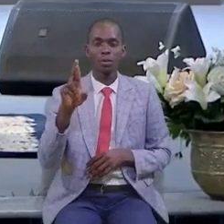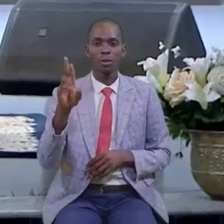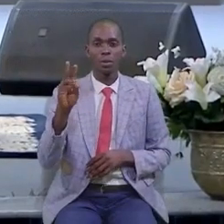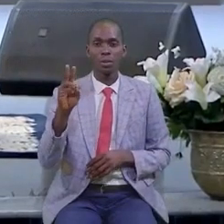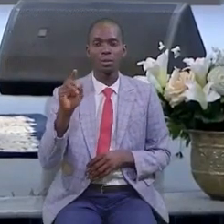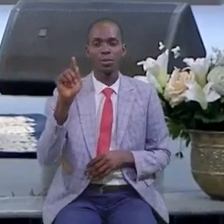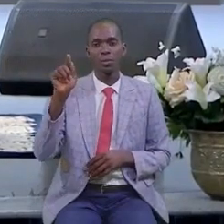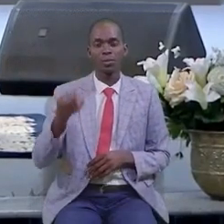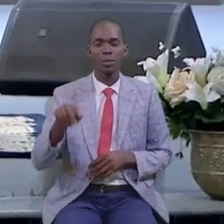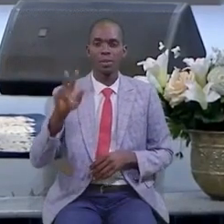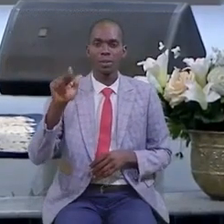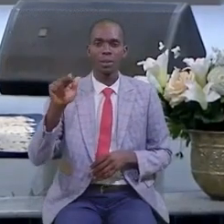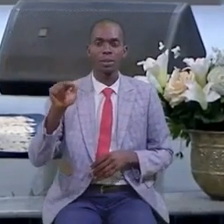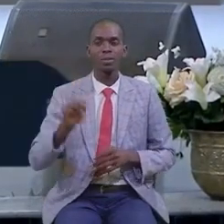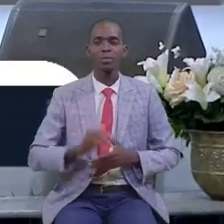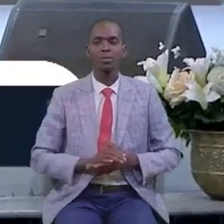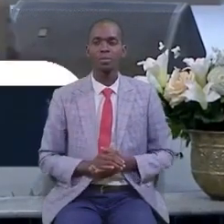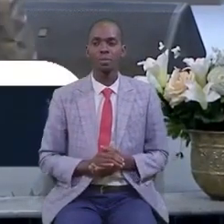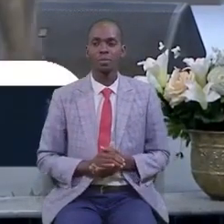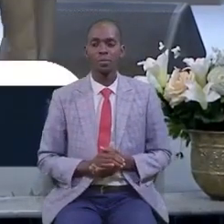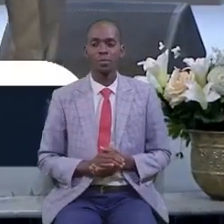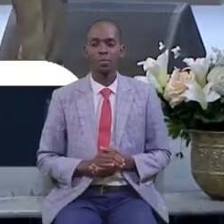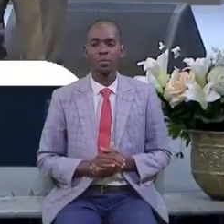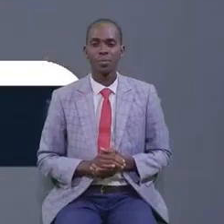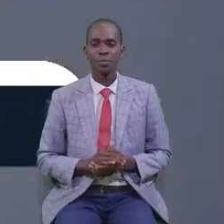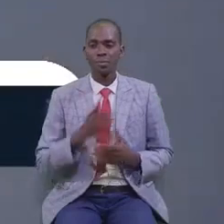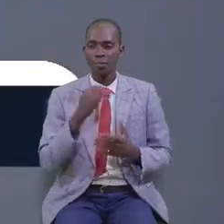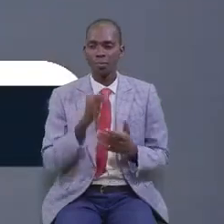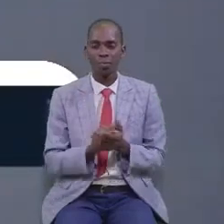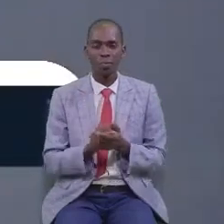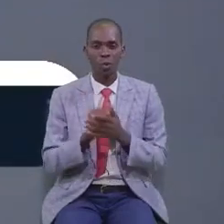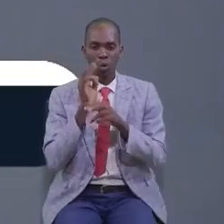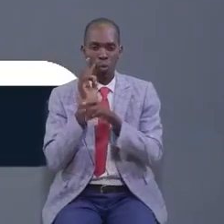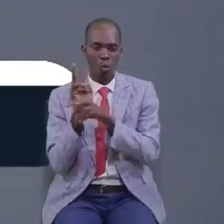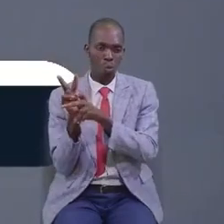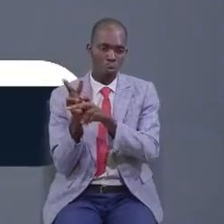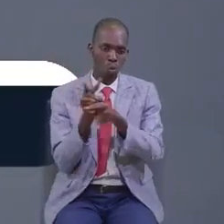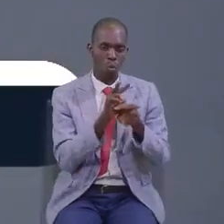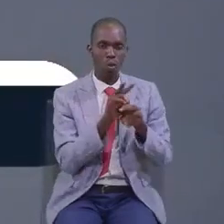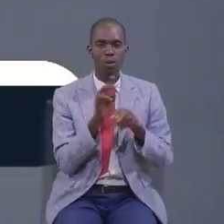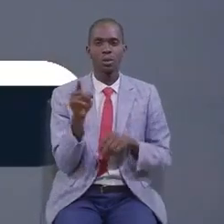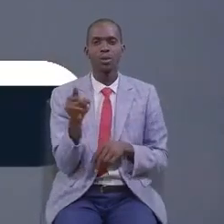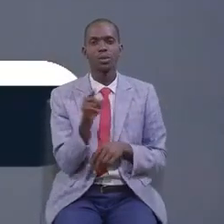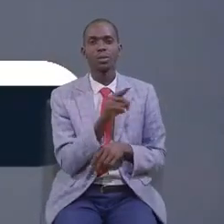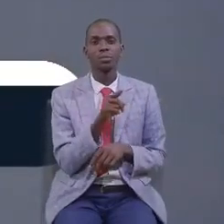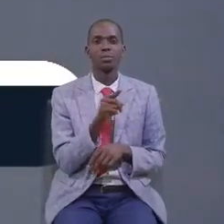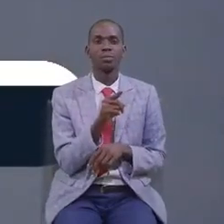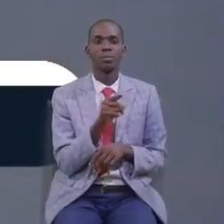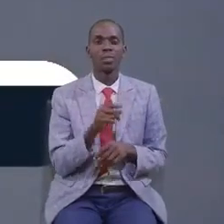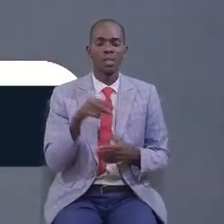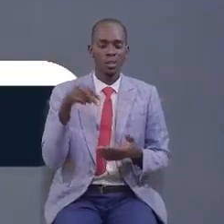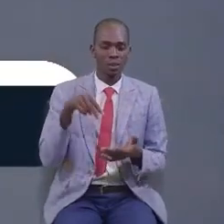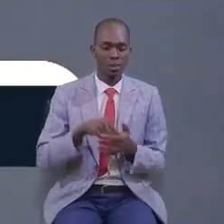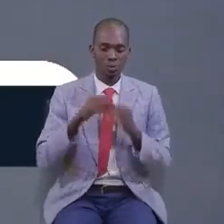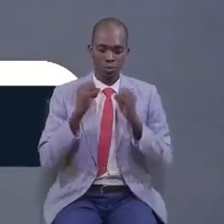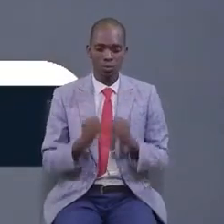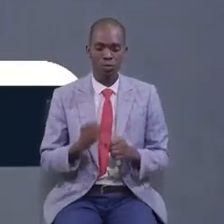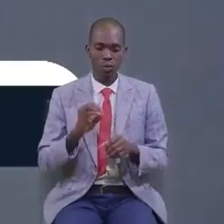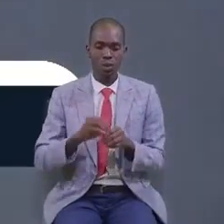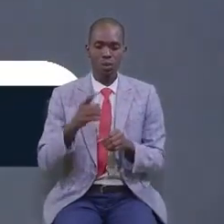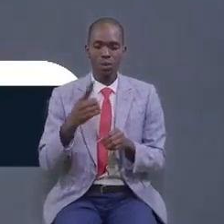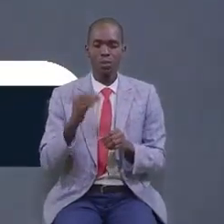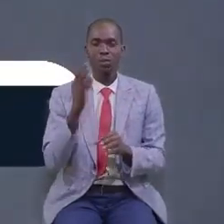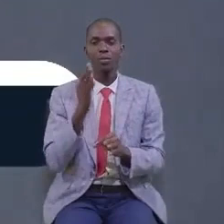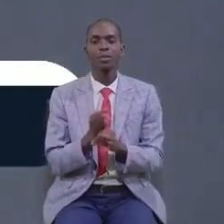13. 13వ వచనం నుంచి మనం చదువుతూ ఉన్నాం. It says, watch ye. అక్కడ మిమ్మల్ని మీరు గమనించుకోండి. Stand fast in the faith.